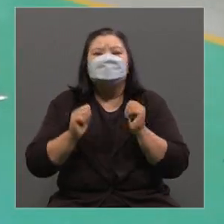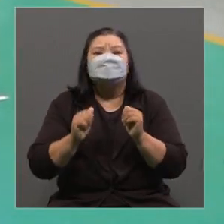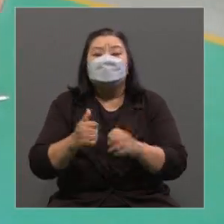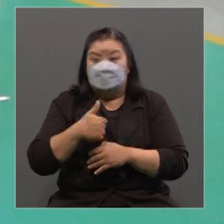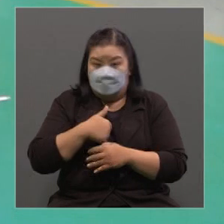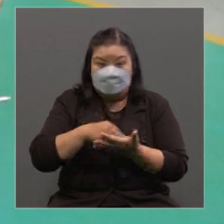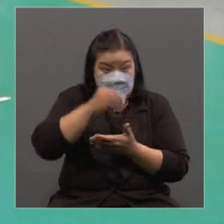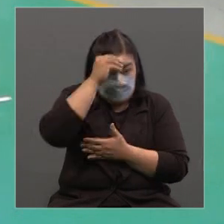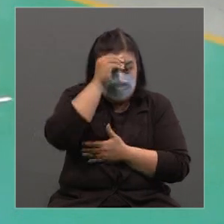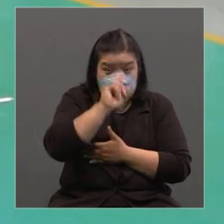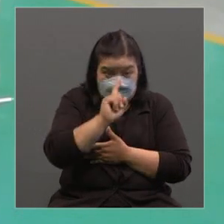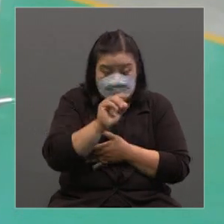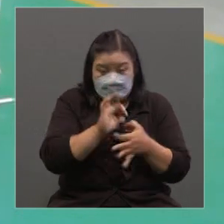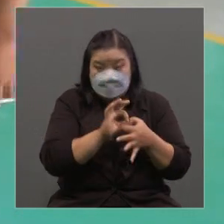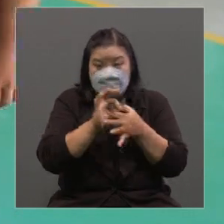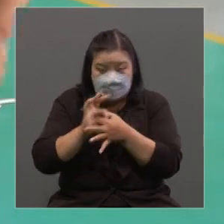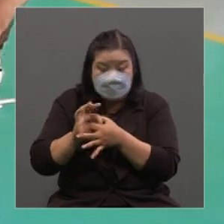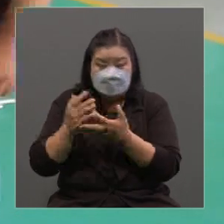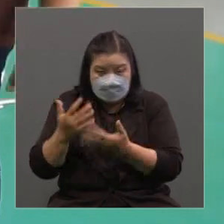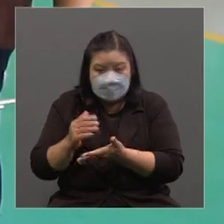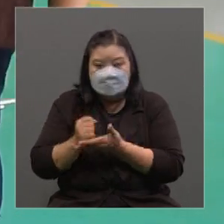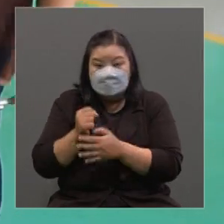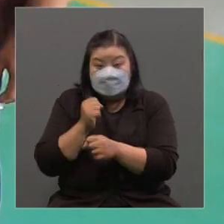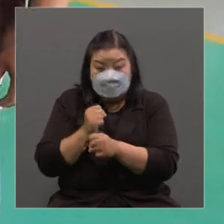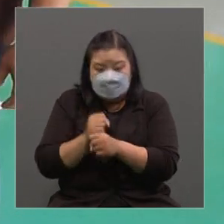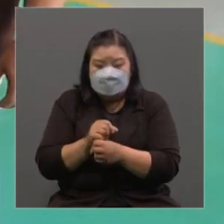ที่เราได้เรียนมาแล้วก็นำมาทำสิ่ง